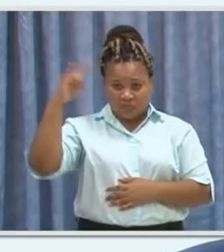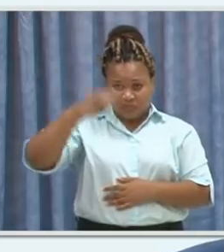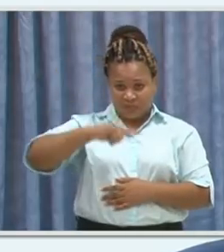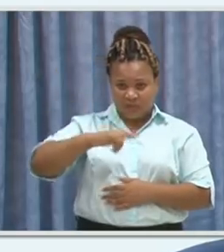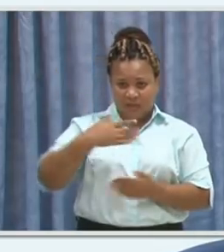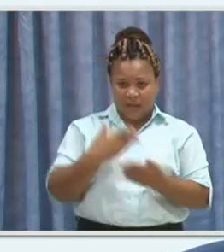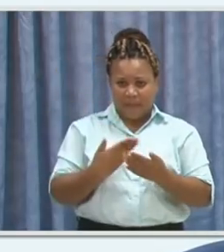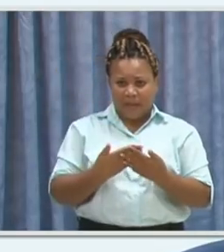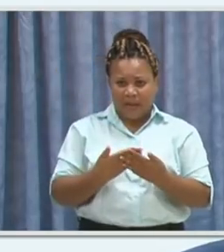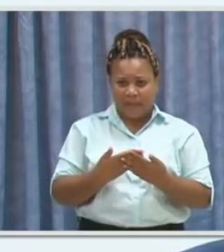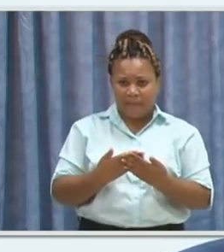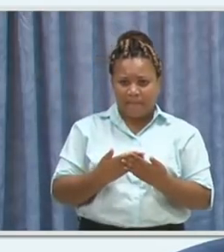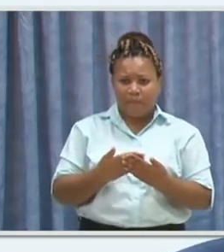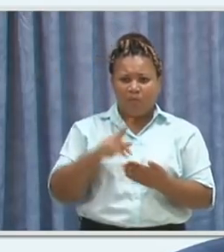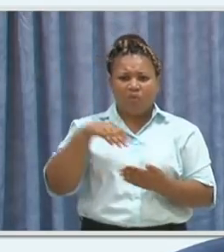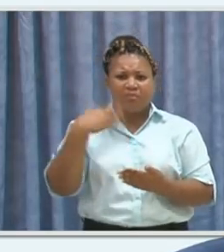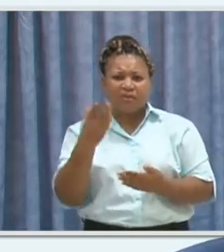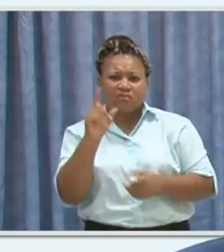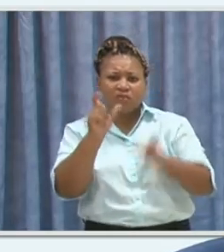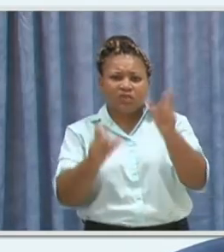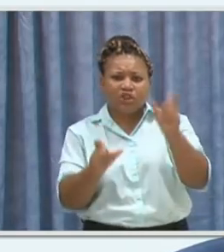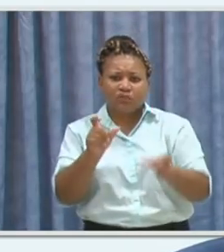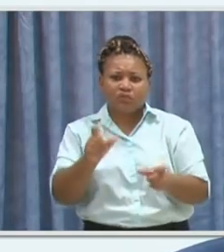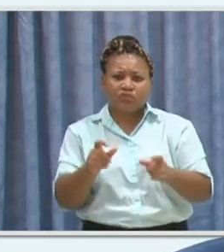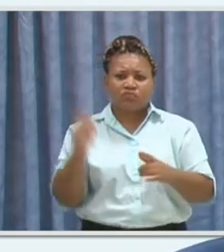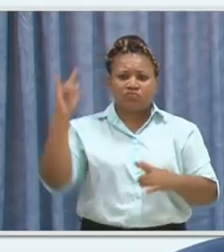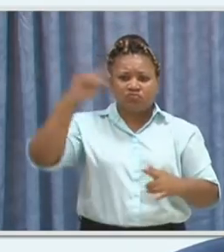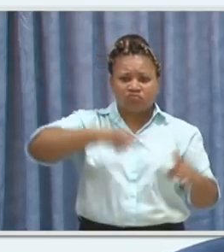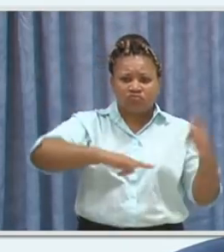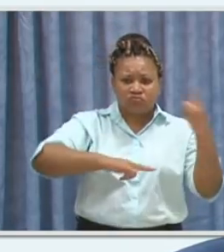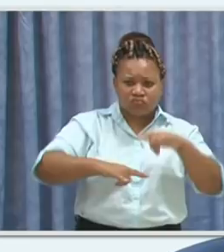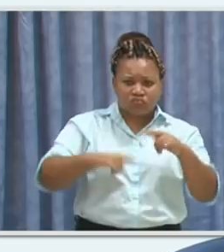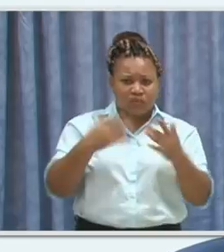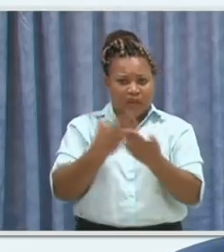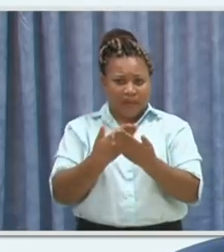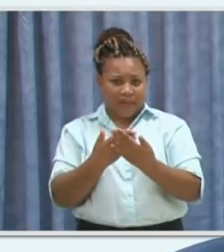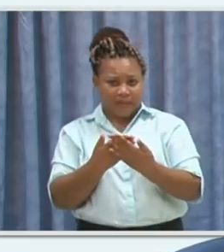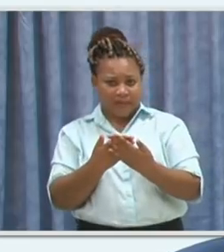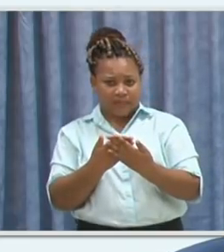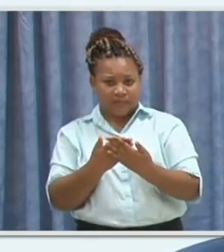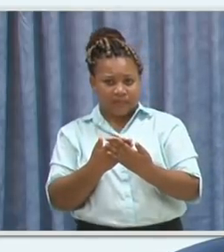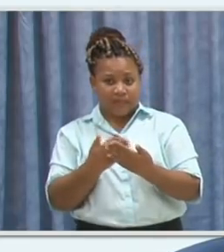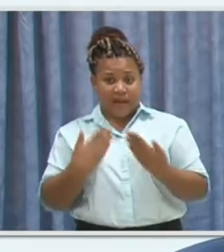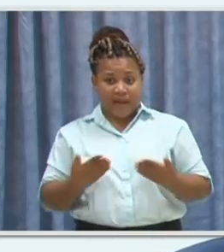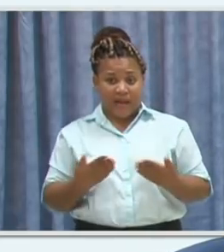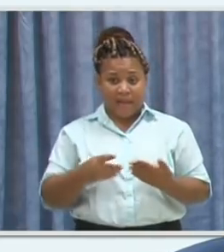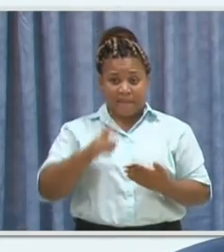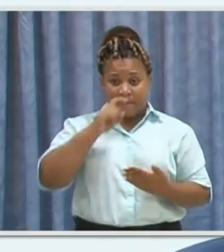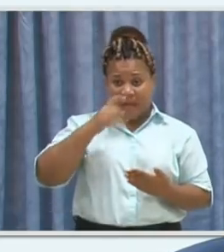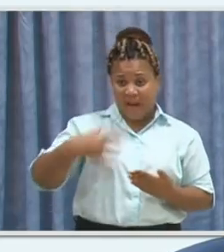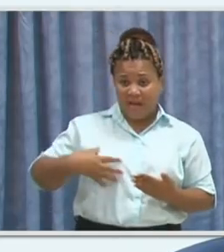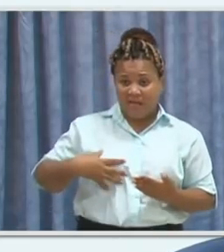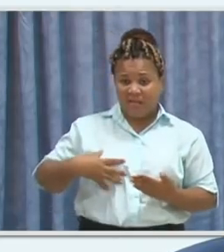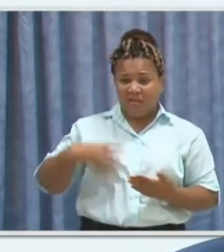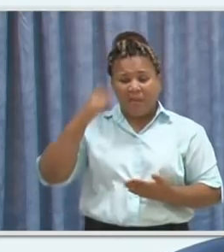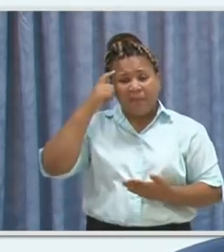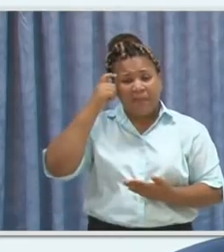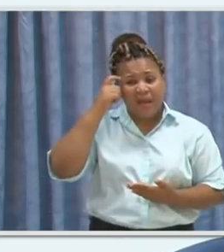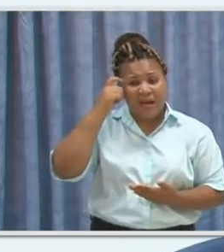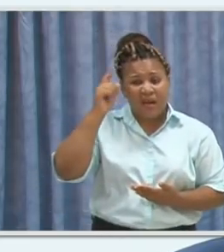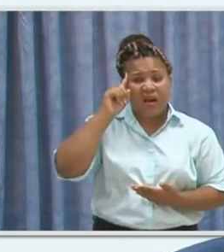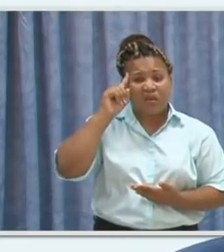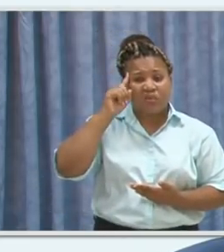parents qui aussi concernent qui en ont un fucking puis un peu partout tout le monde et they want to come back home vu